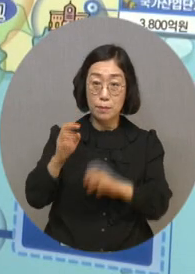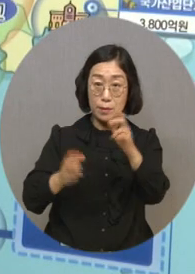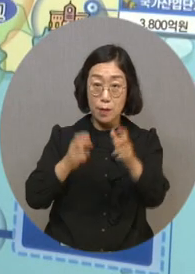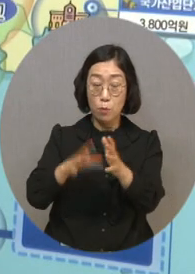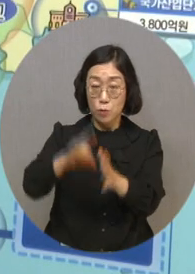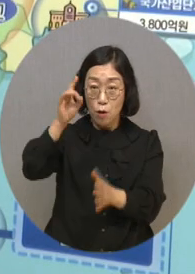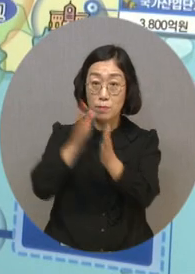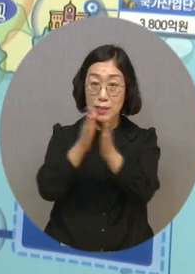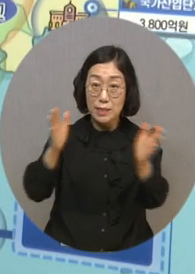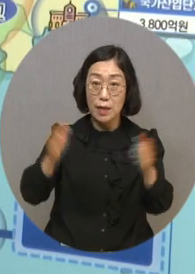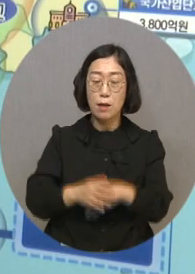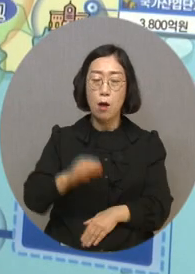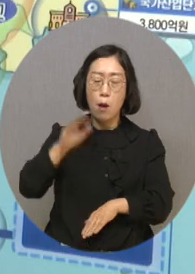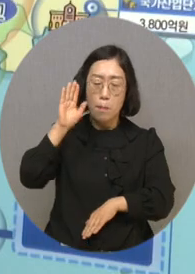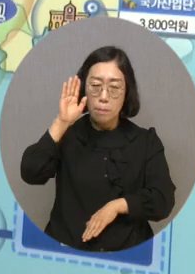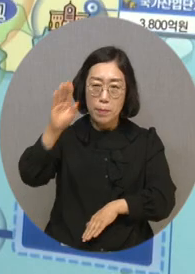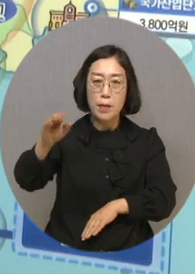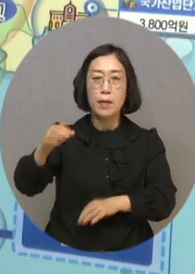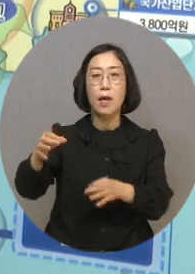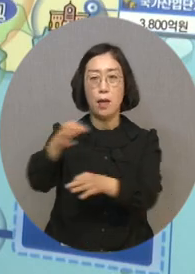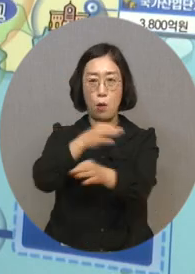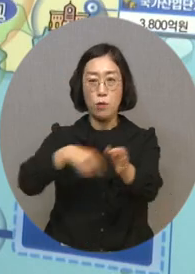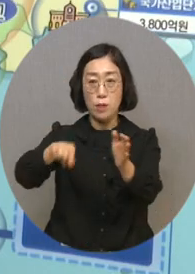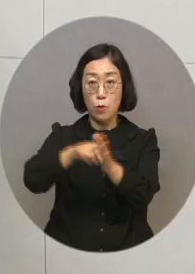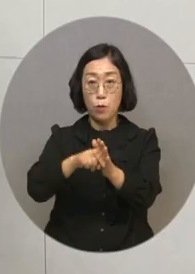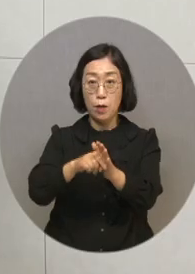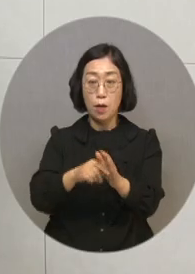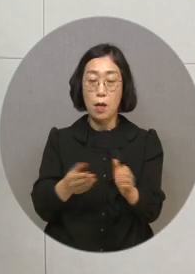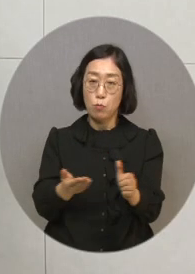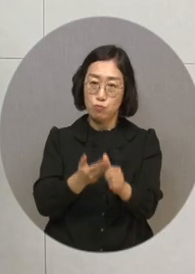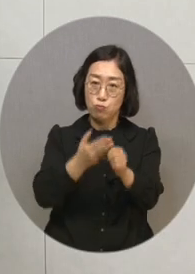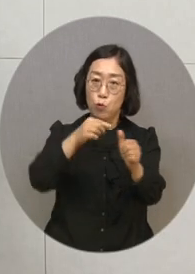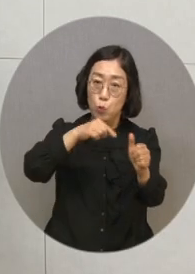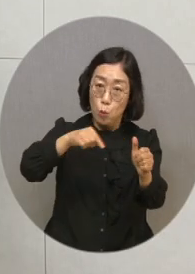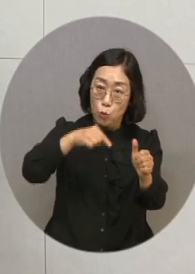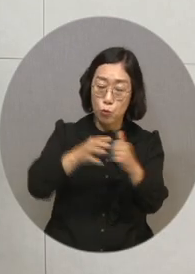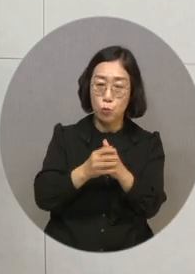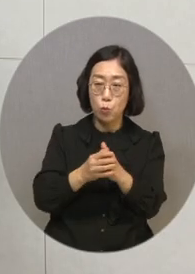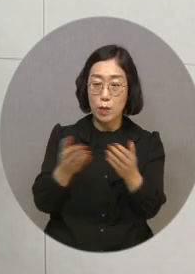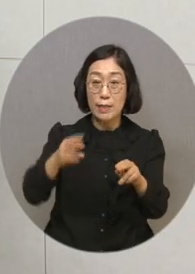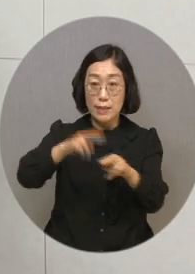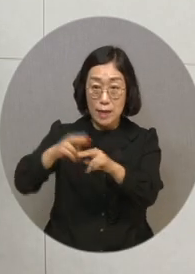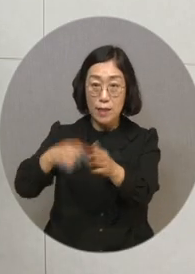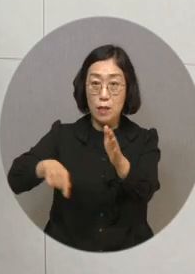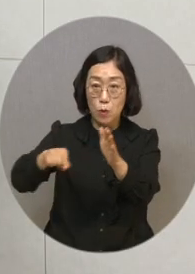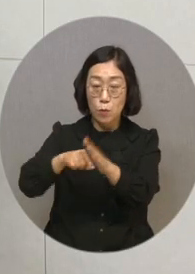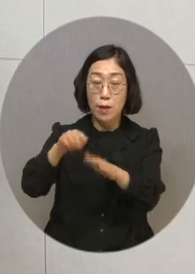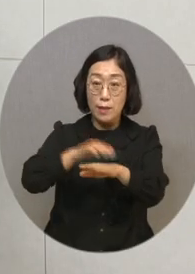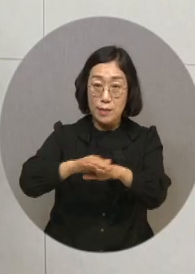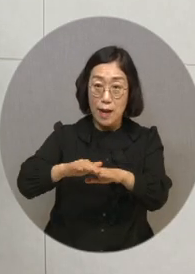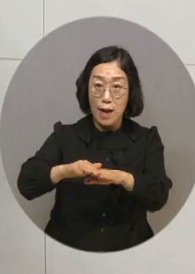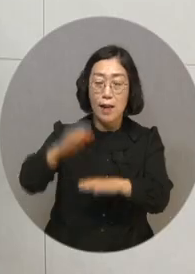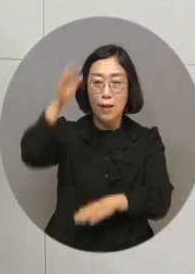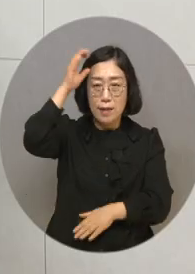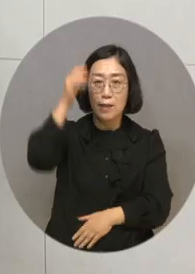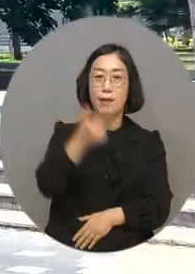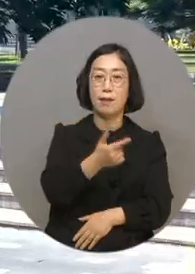되어 미래 경제를 이끌어갈 지역 인재 육성과 일자리 창출에 기여하는 계기가 될수 있을지